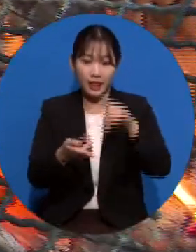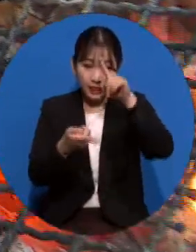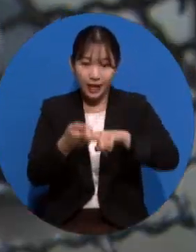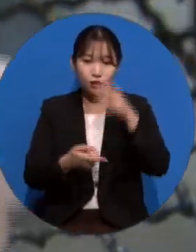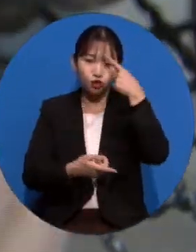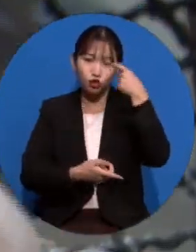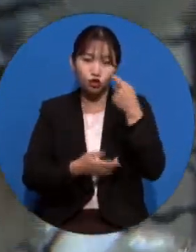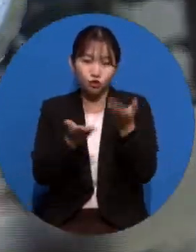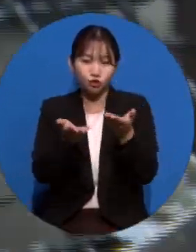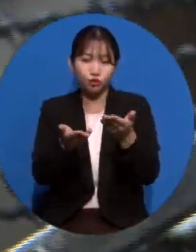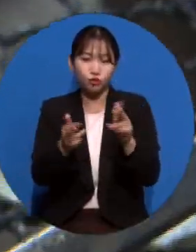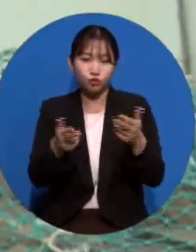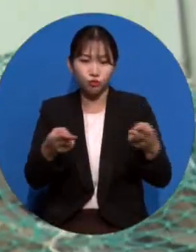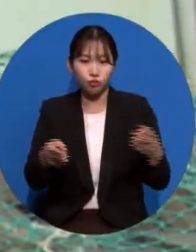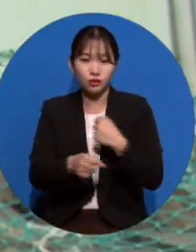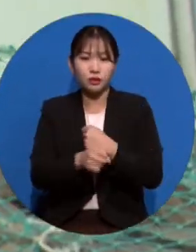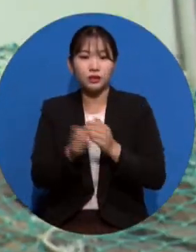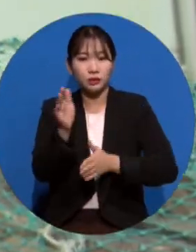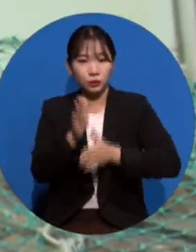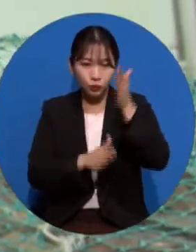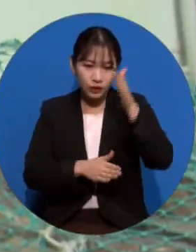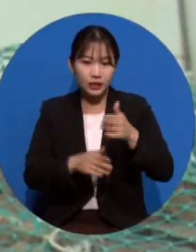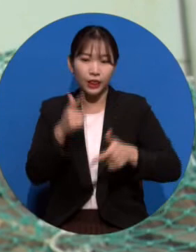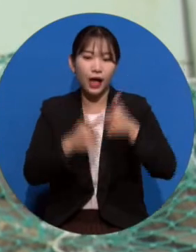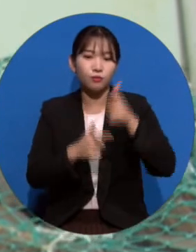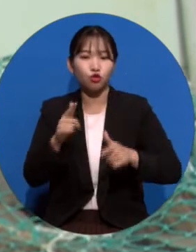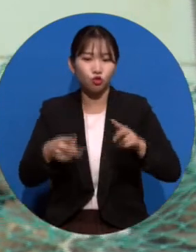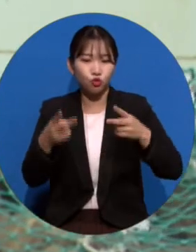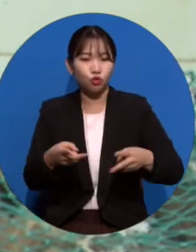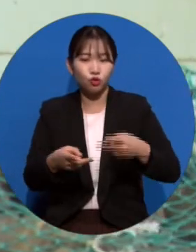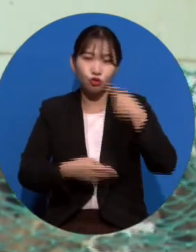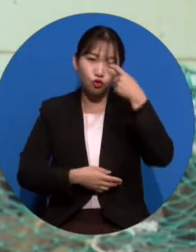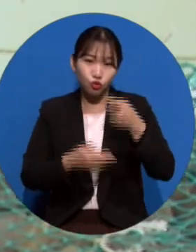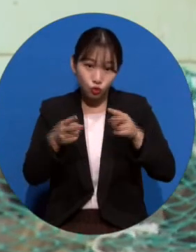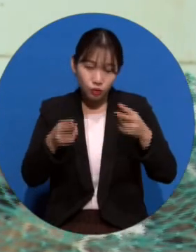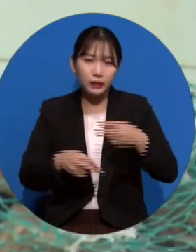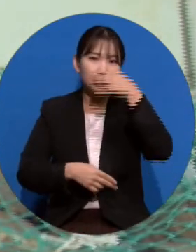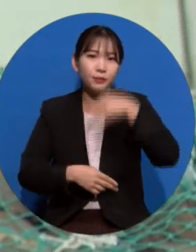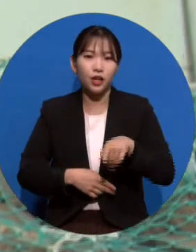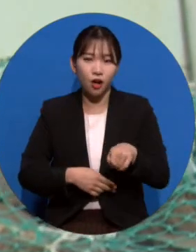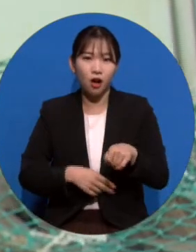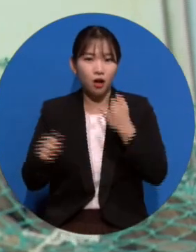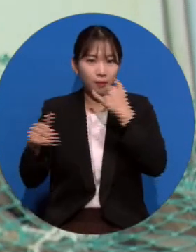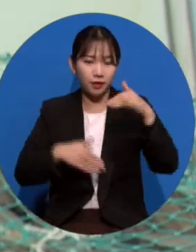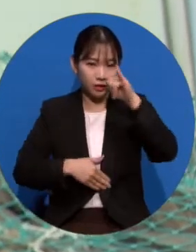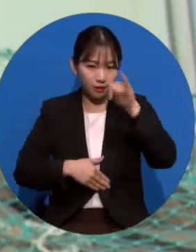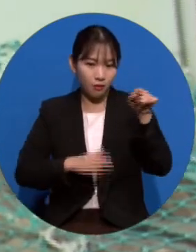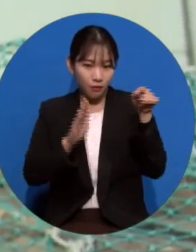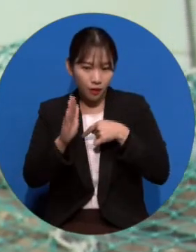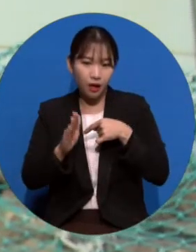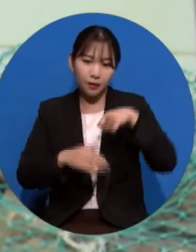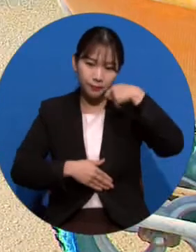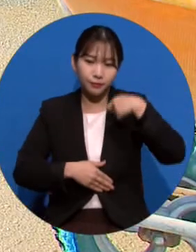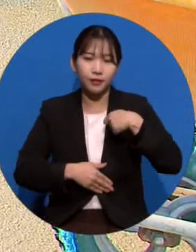굴이 하나둘 익어갑니다. 도시에서 장작구이로 이렇게 굴을 꺼먹는 게 굉장히 힘든 일인데요. 여기 바닷가도 있고 여기 와서 꺼먹으니까